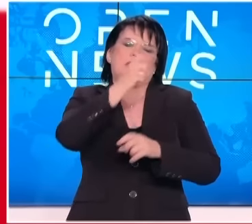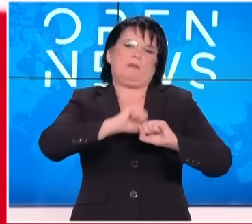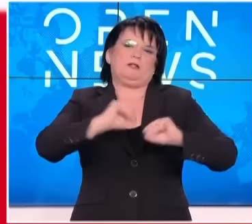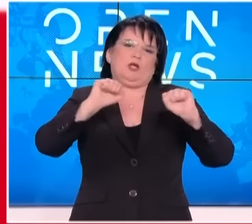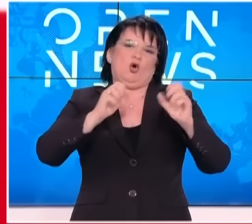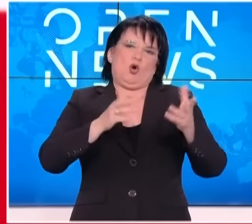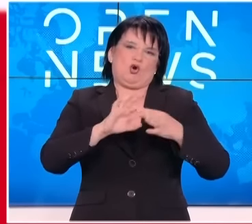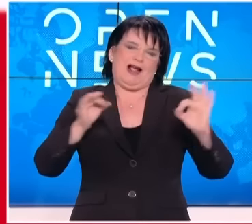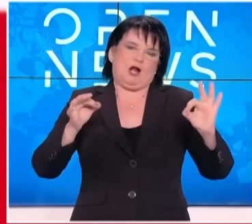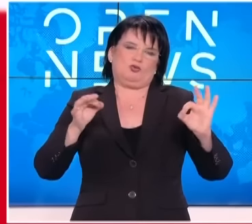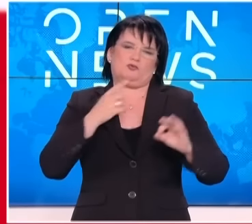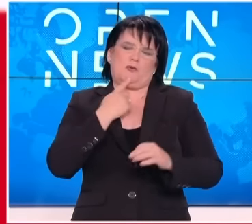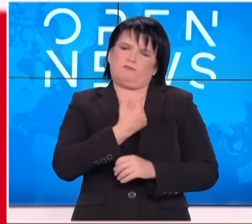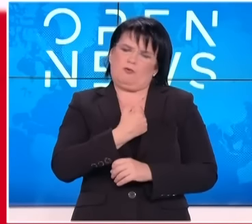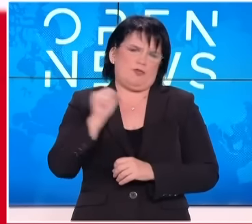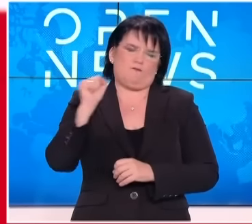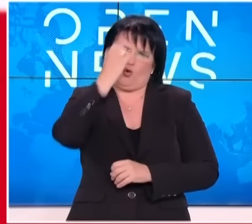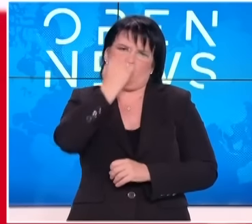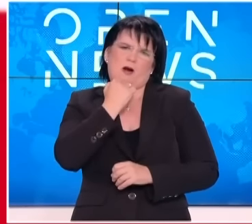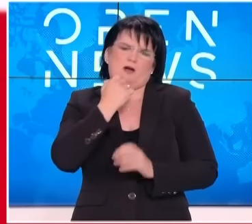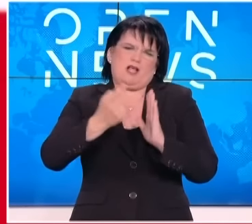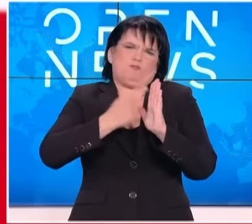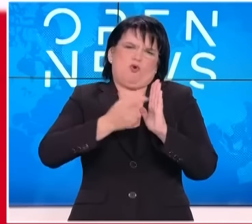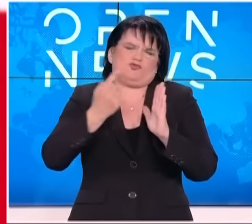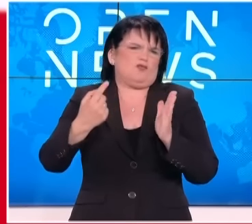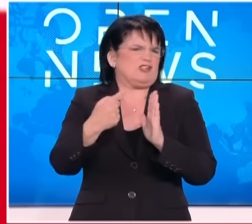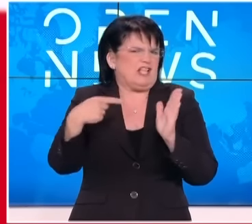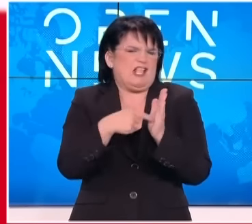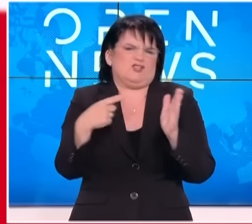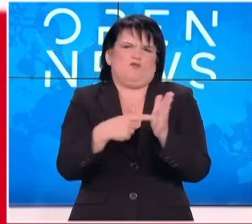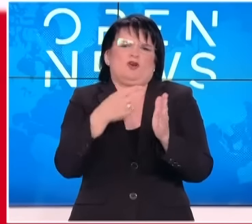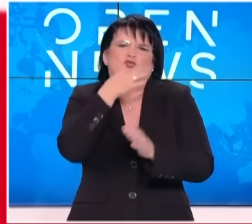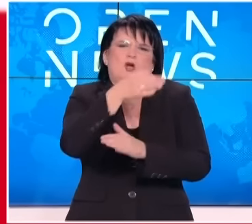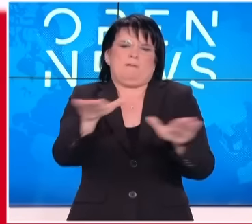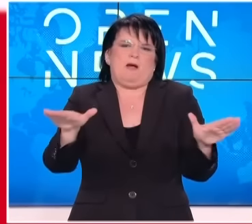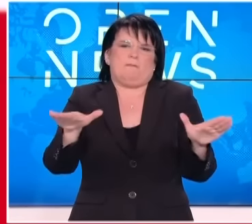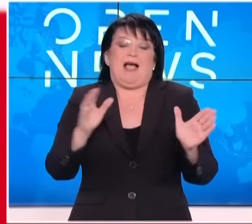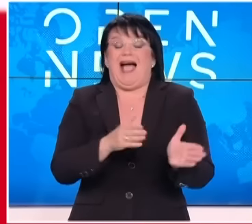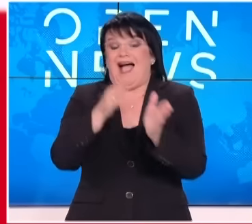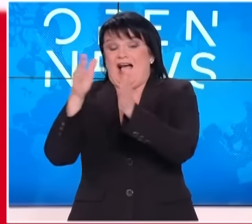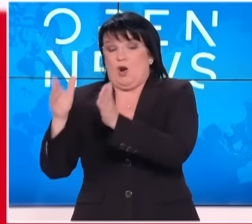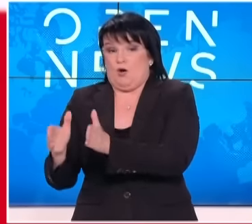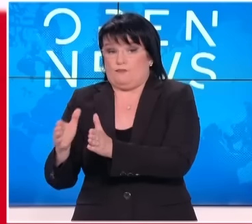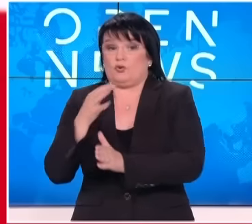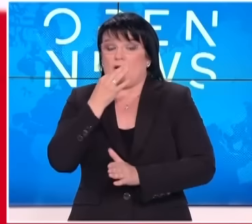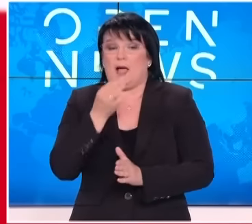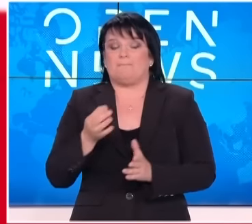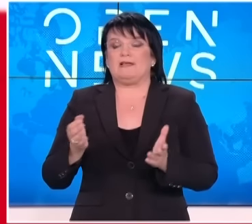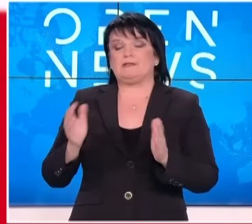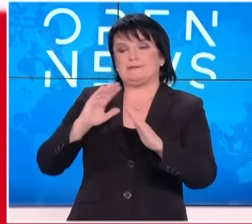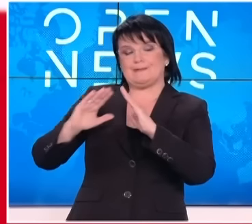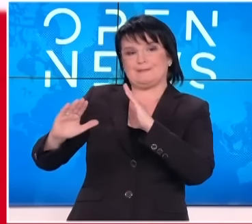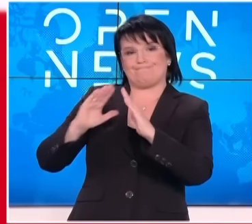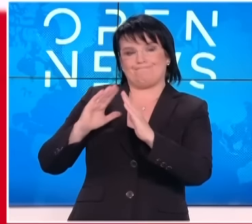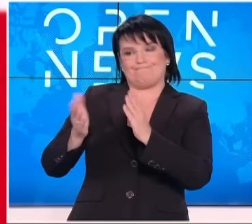κάνει και βεβαίως κανείς δεν συμφωνεί με αυτές τις ενέργειες το χουμε πει χίλιες φορές άλλο αυτό όμως κιι άλλο να δίνεις άλλοθι σε ένα